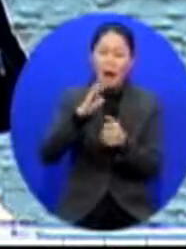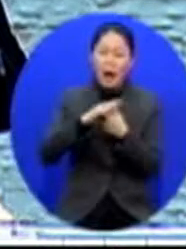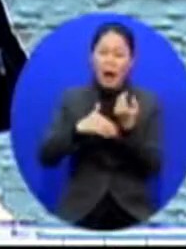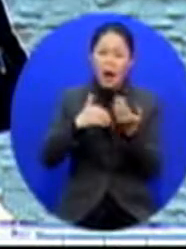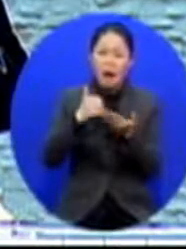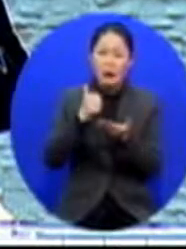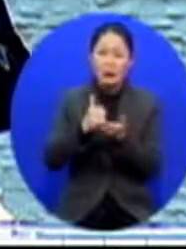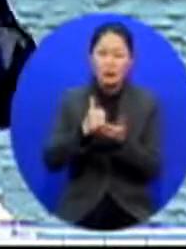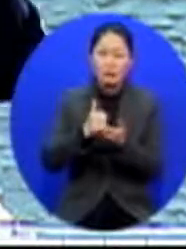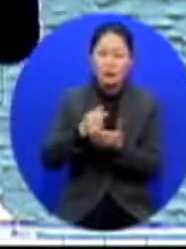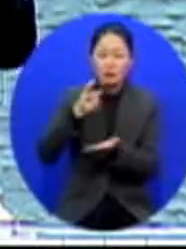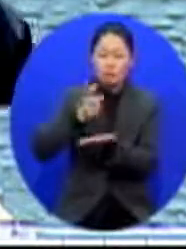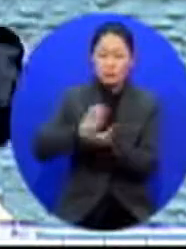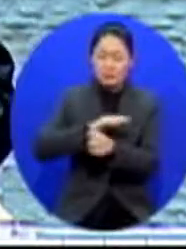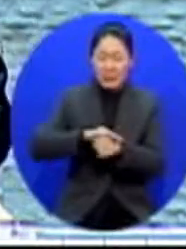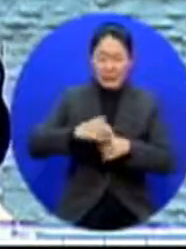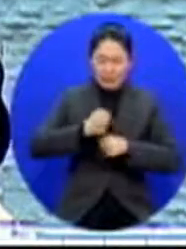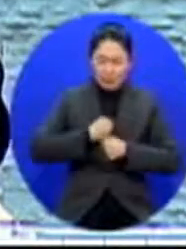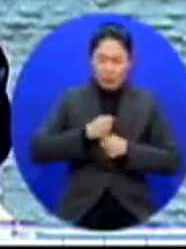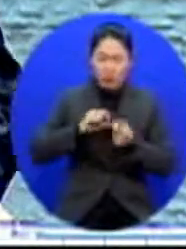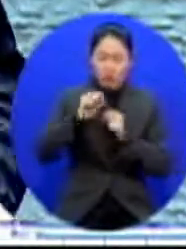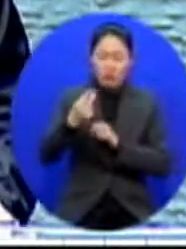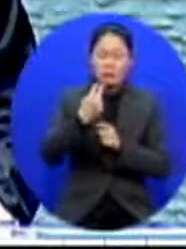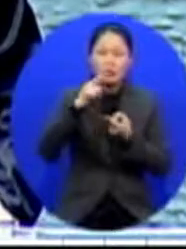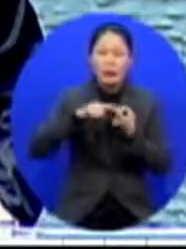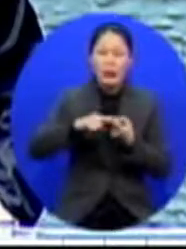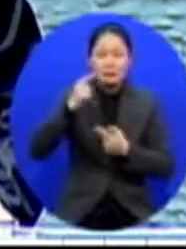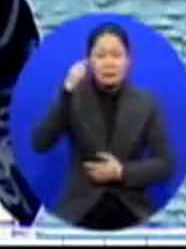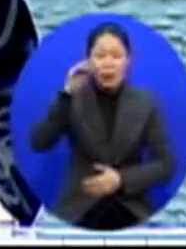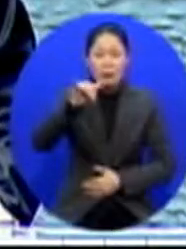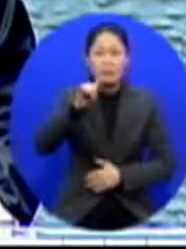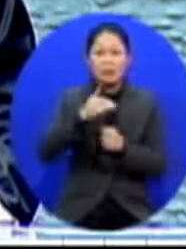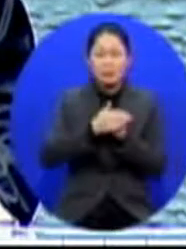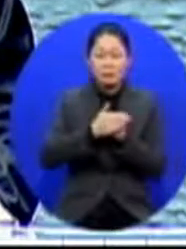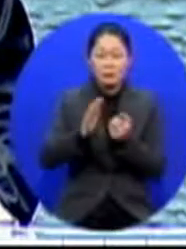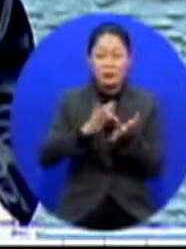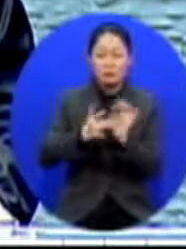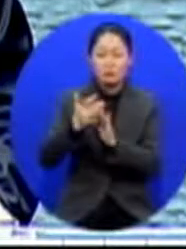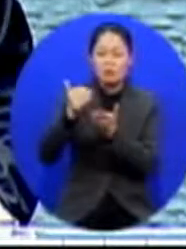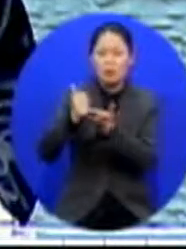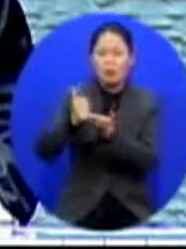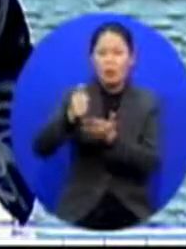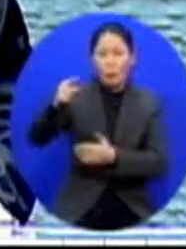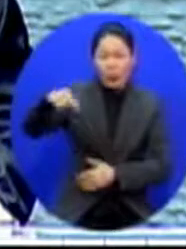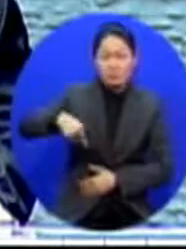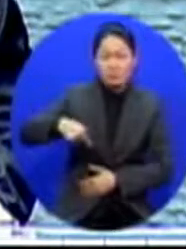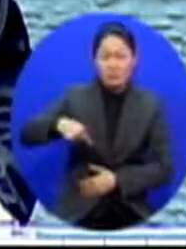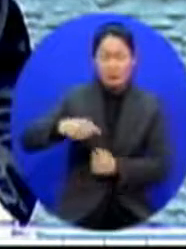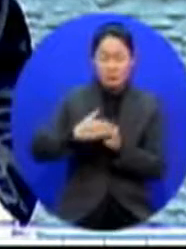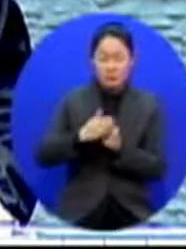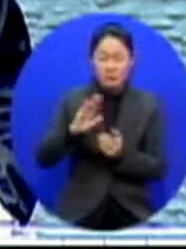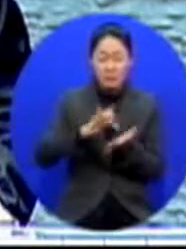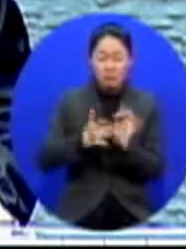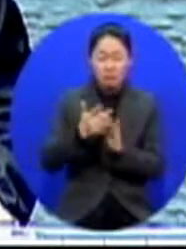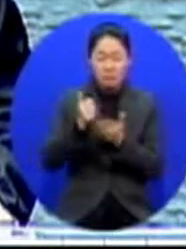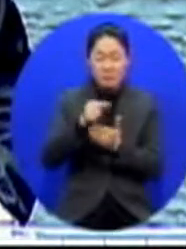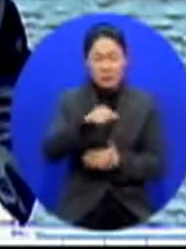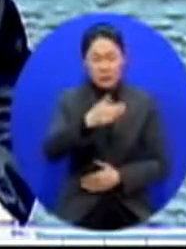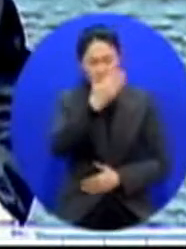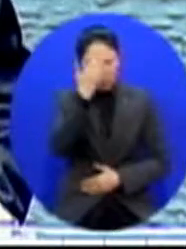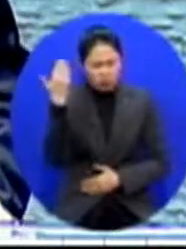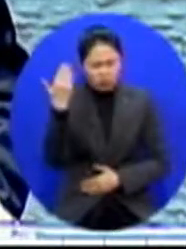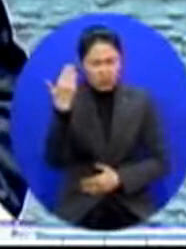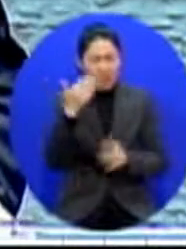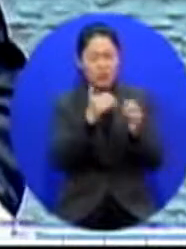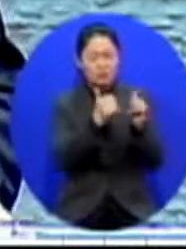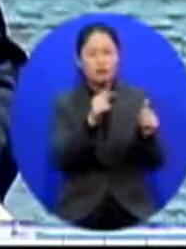대한 사모함 도 있어서 예수님에게 왔습니다 예수님이 그 부자 청년을 너무너무 사랑스러워 하셨다 그랬어요